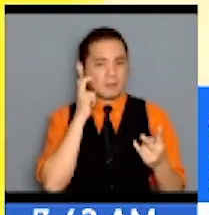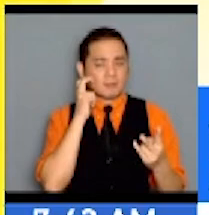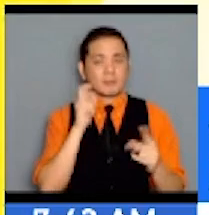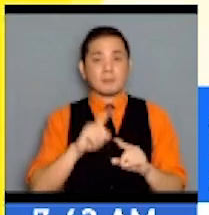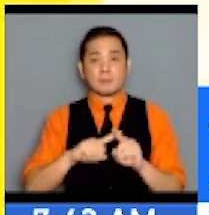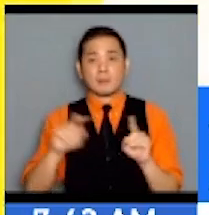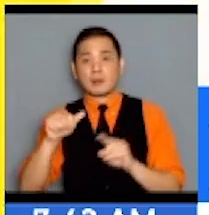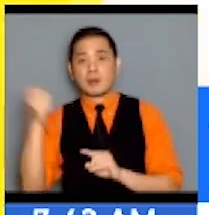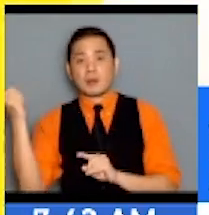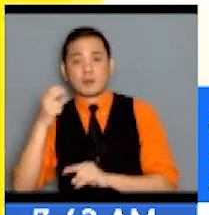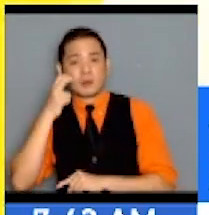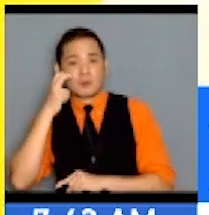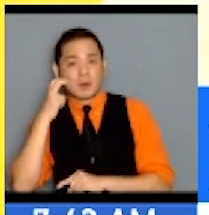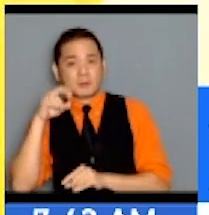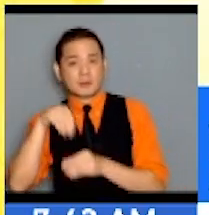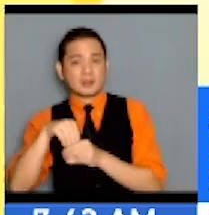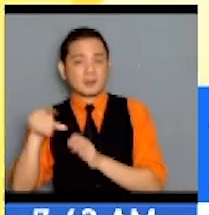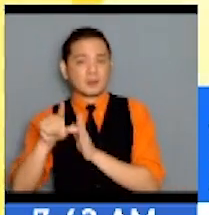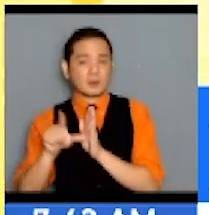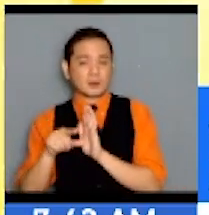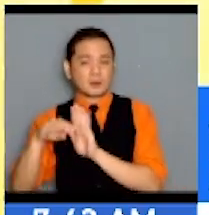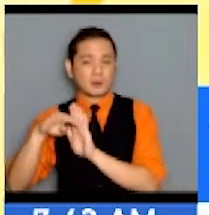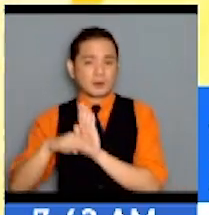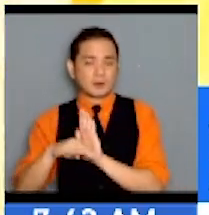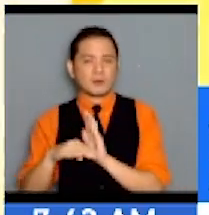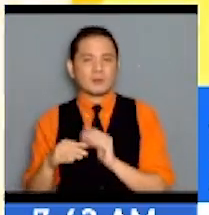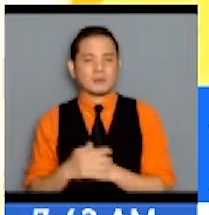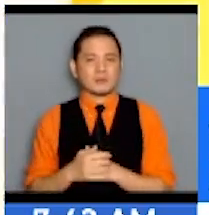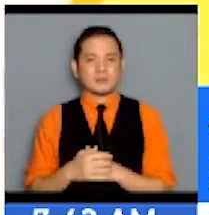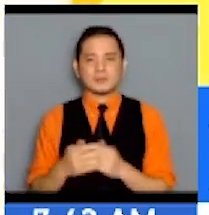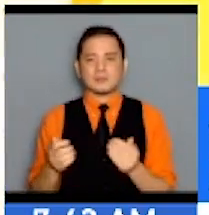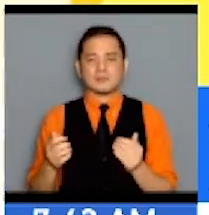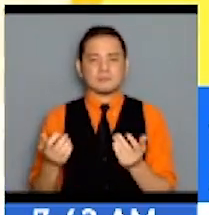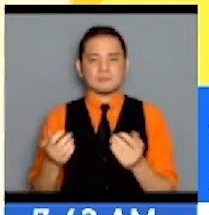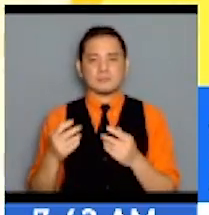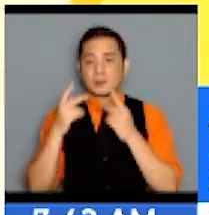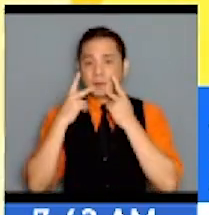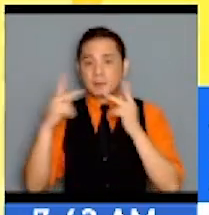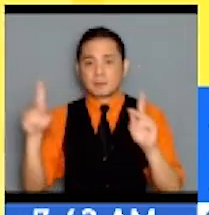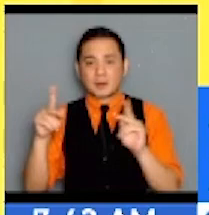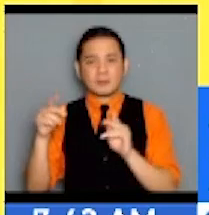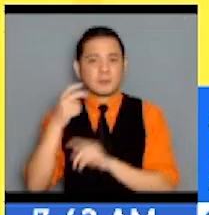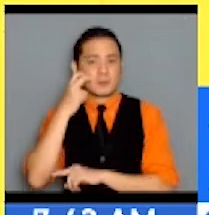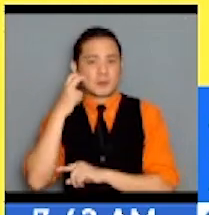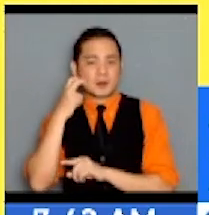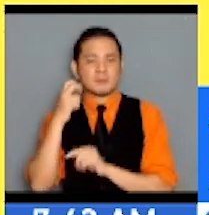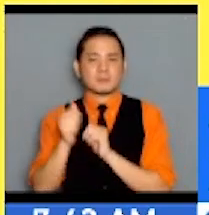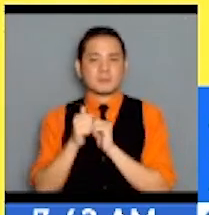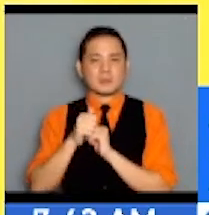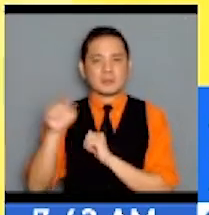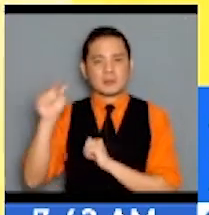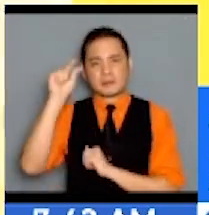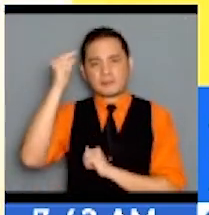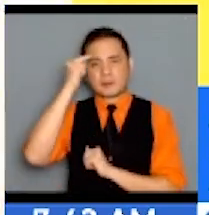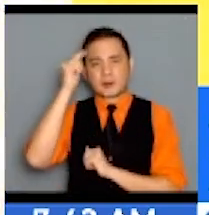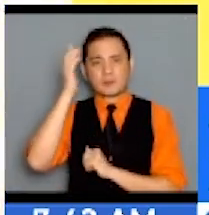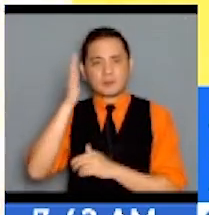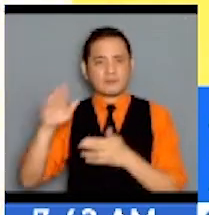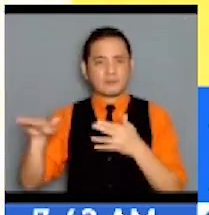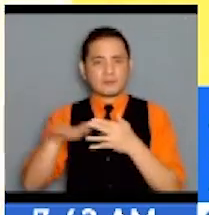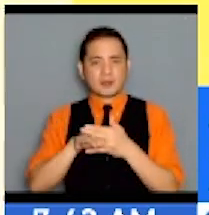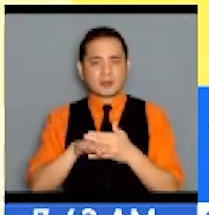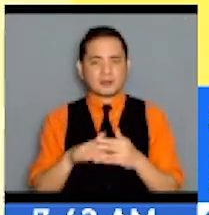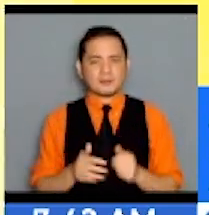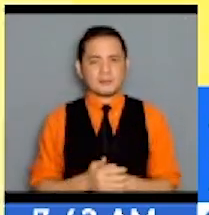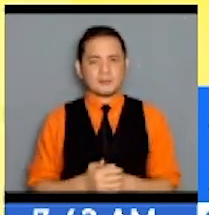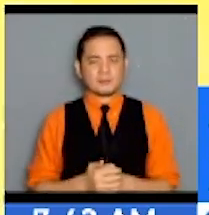na sinasabi ito ay public crimes, so it's the state, di ba? Ang estado ang magpa-file ng crime. Pero sa ganitong mga